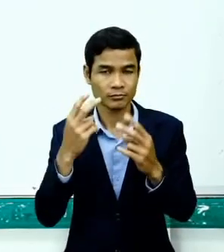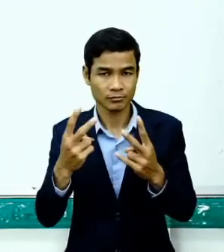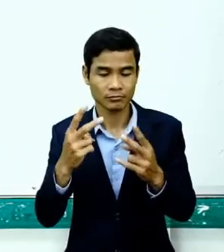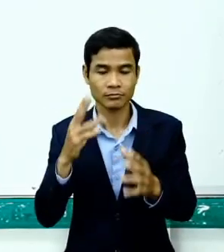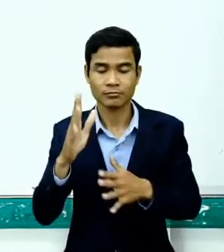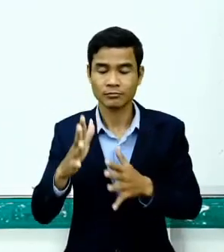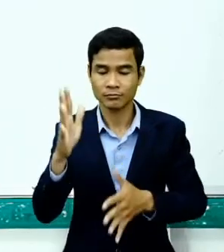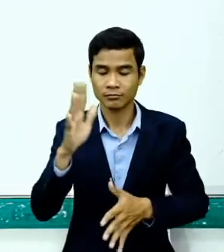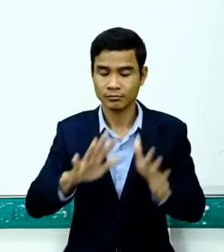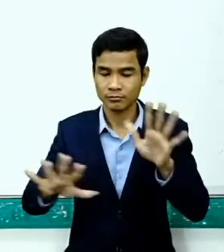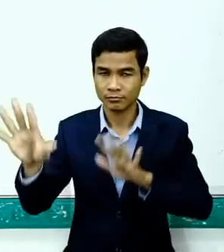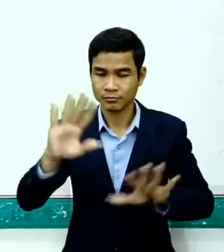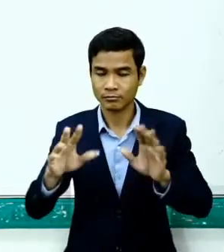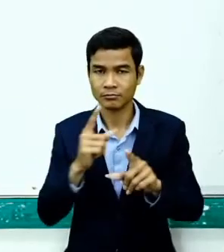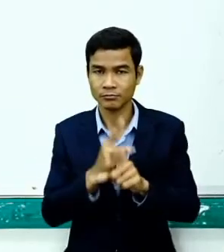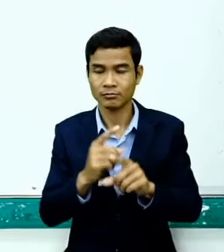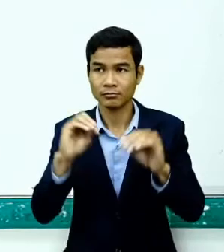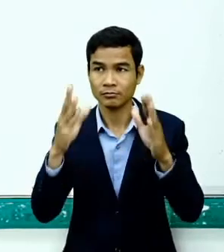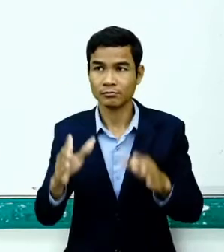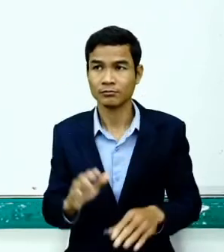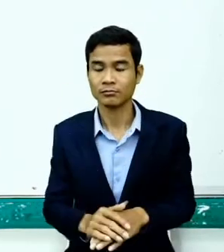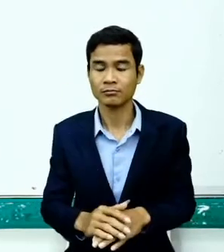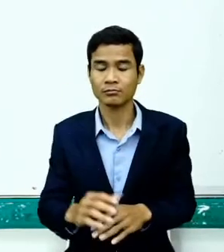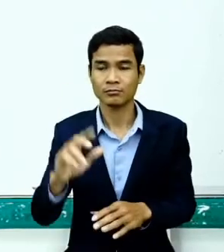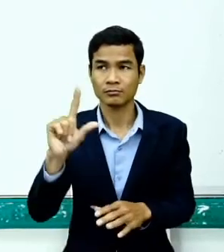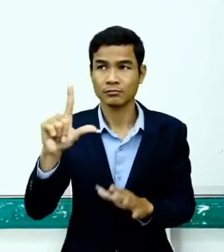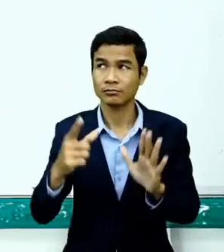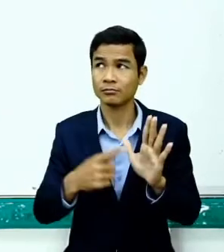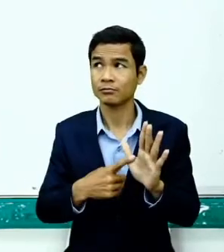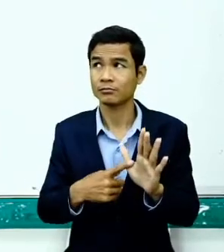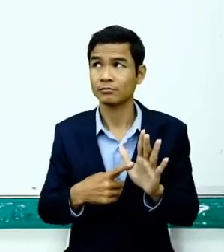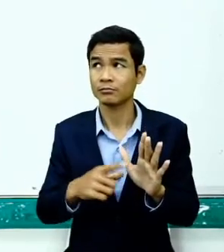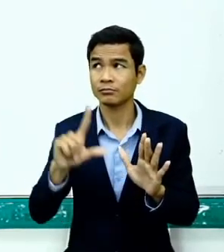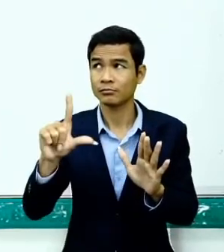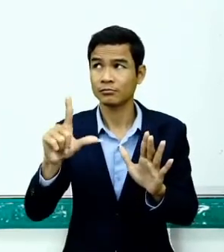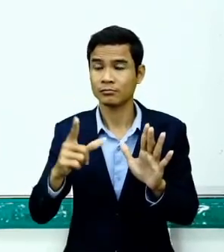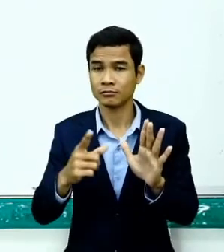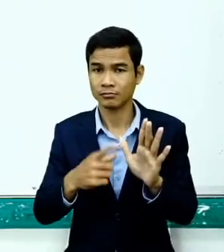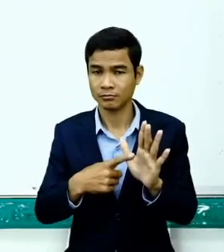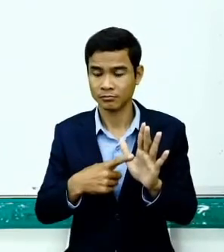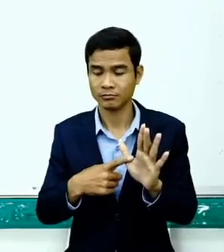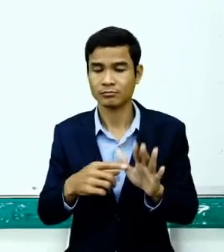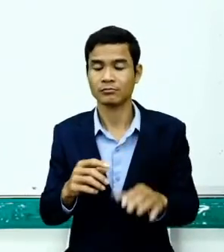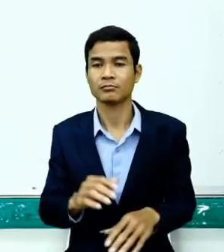ប់ធ្វើតាមអ្នកគ្រូបន្លឺជីជី